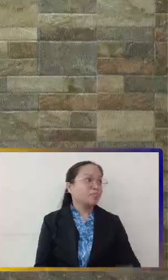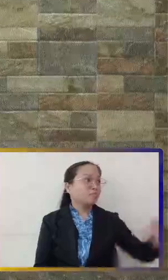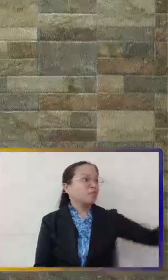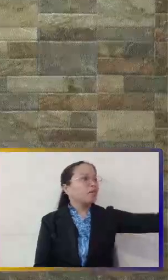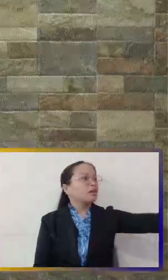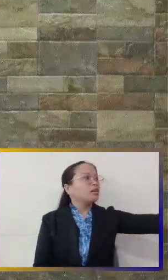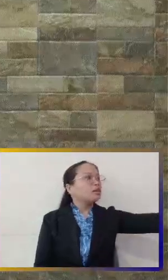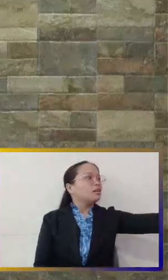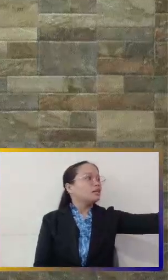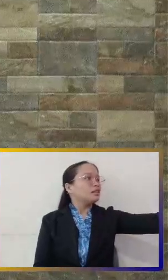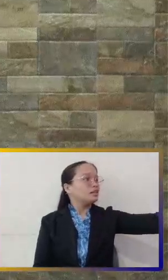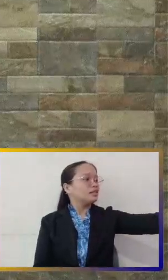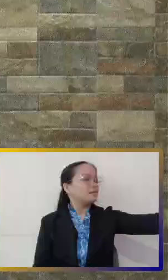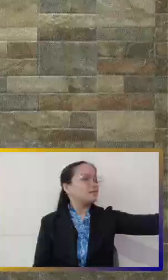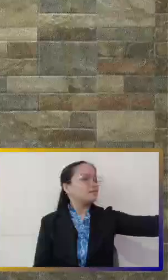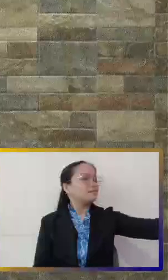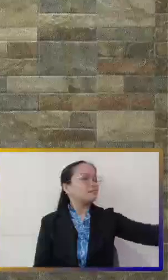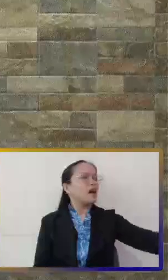Buang kagit.